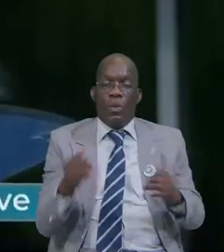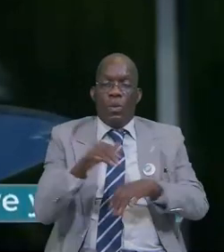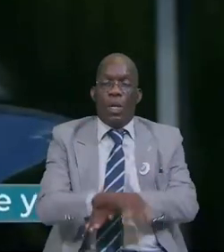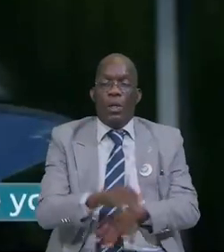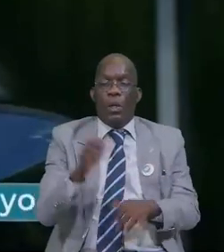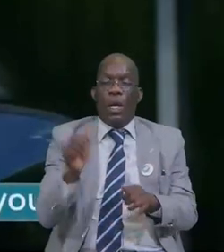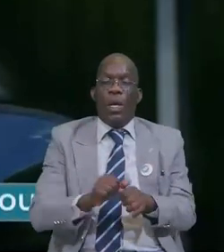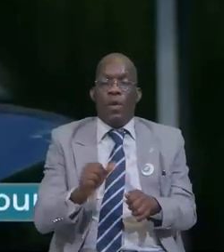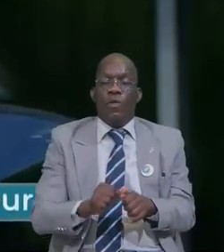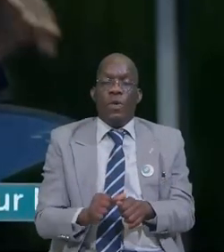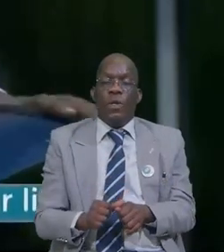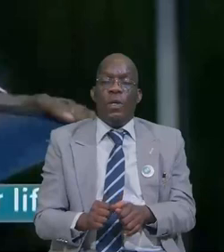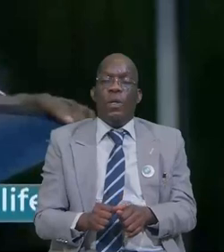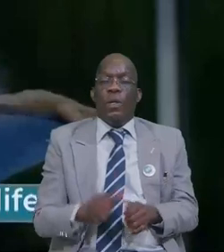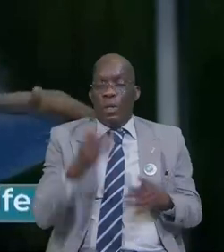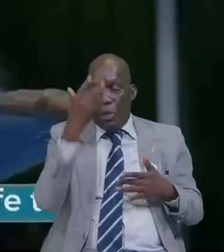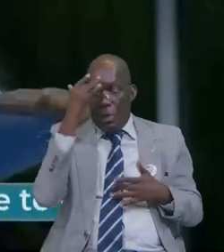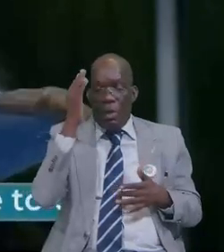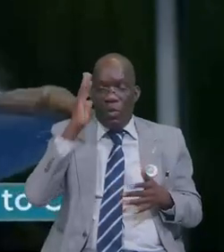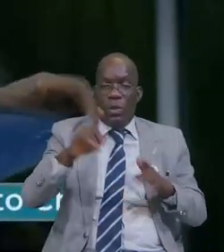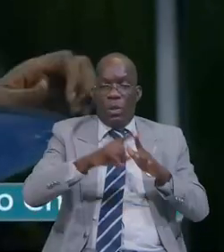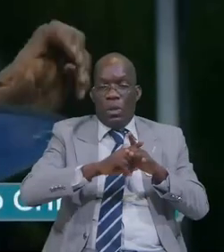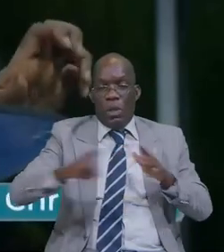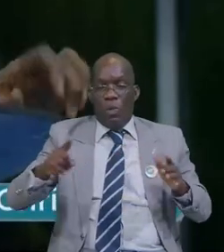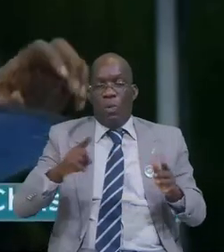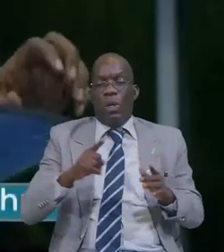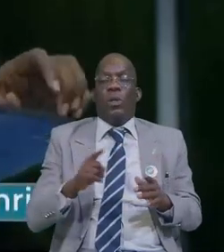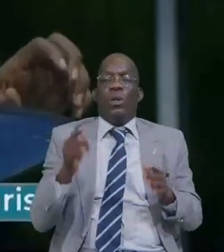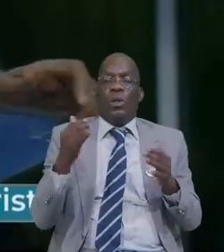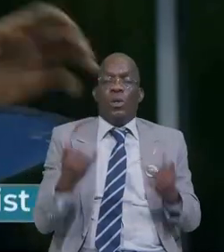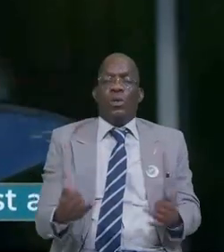Parce qu'il viendra pour la prière ce soir. Toute maladie va disparaître ce soir.